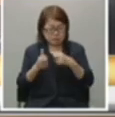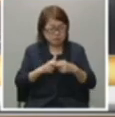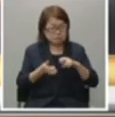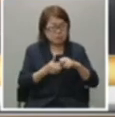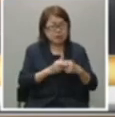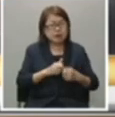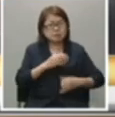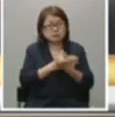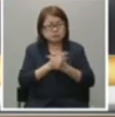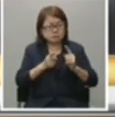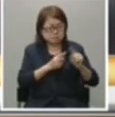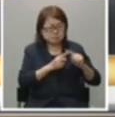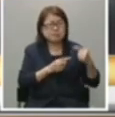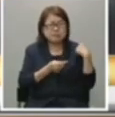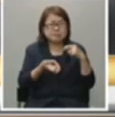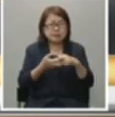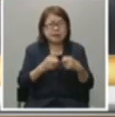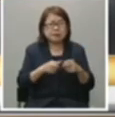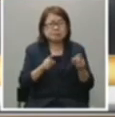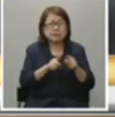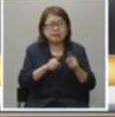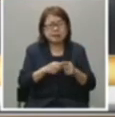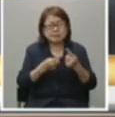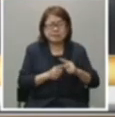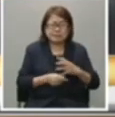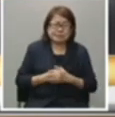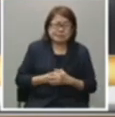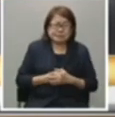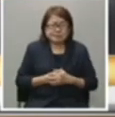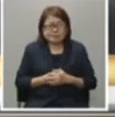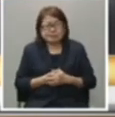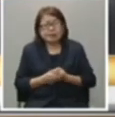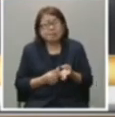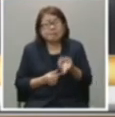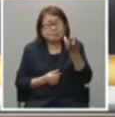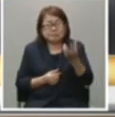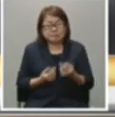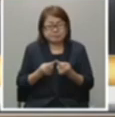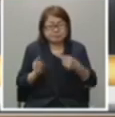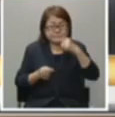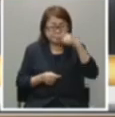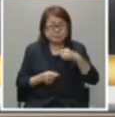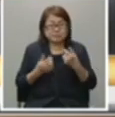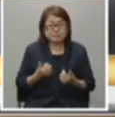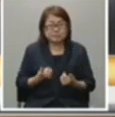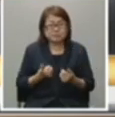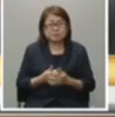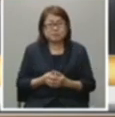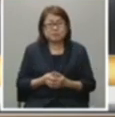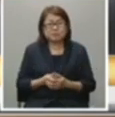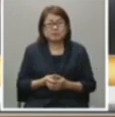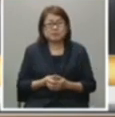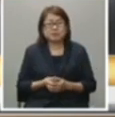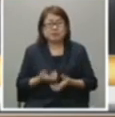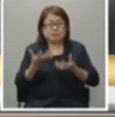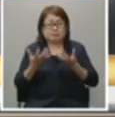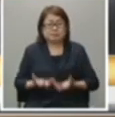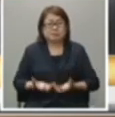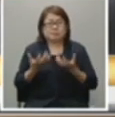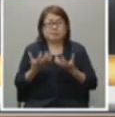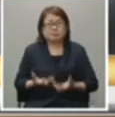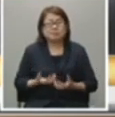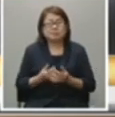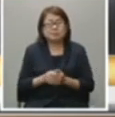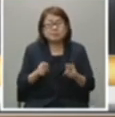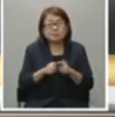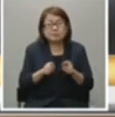ทศได้รับผลกระทบแต่เขาก็แค่เซค่ะแต่ภาวะเศรษฐกิจของประเทศไทยตอนนี้อยู่ในภาวะ crash landing หรือเ